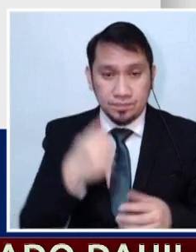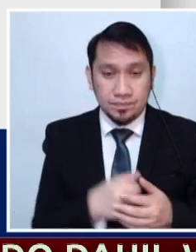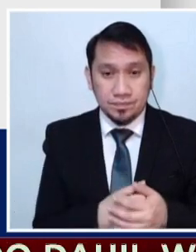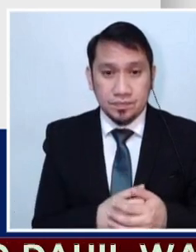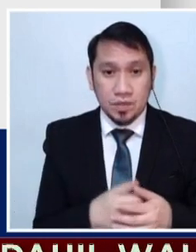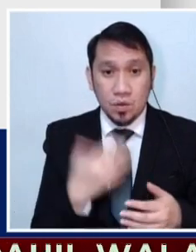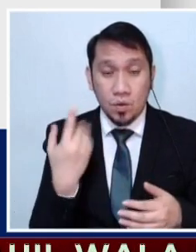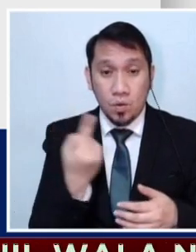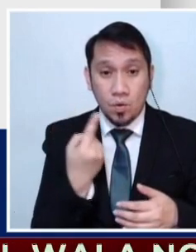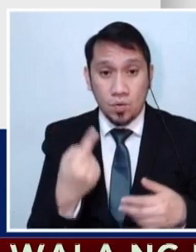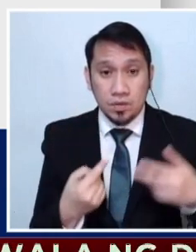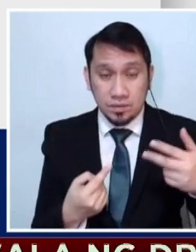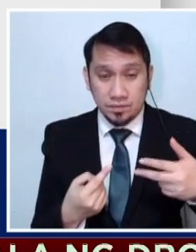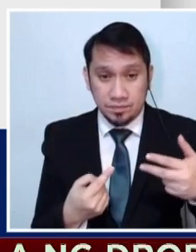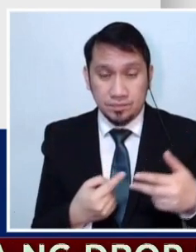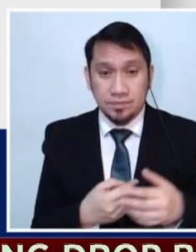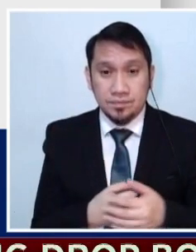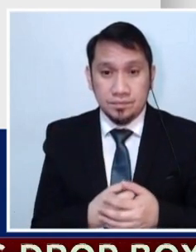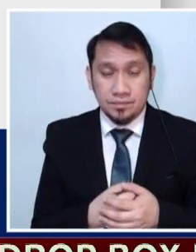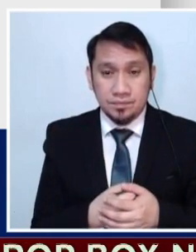pangatlo lamang si Marcos na may